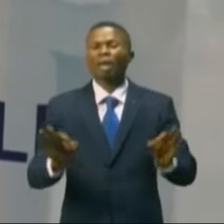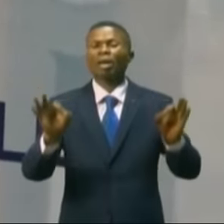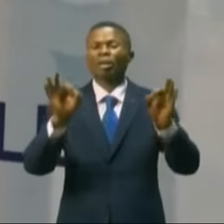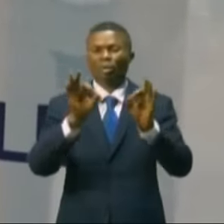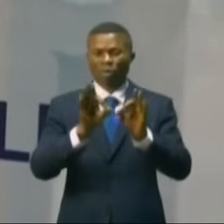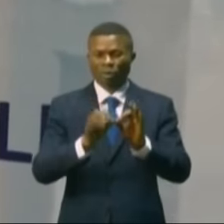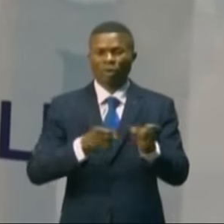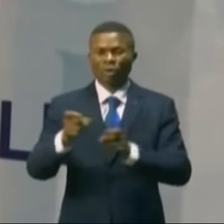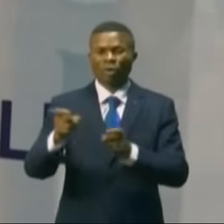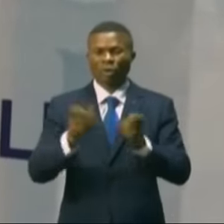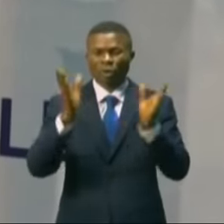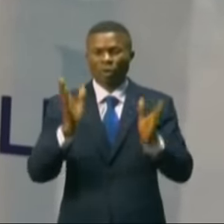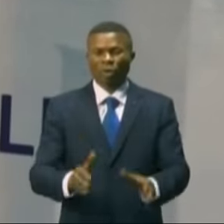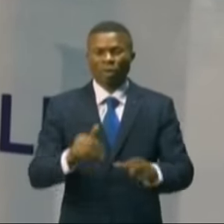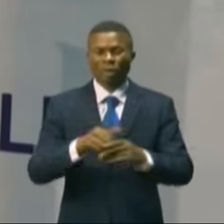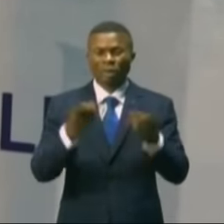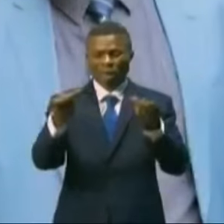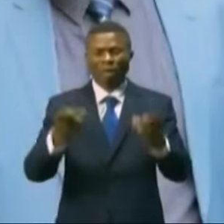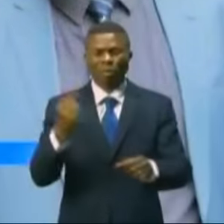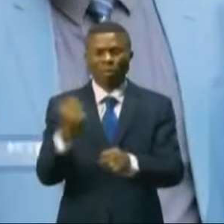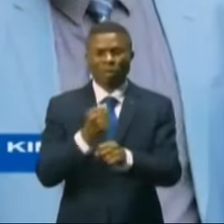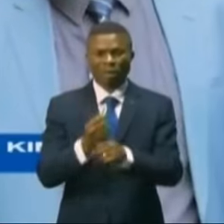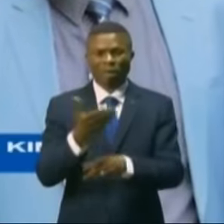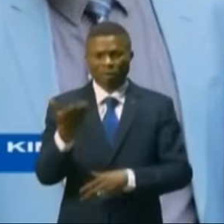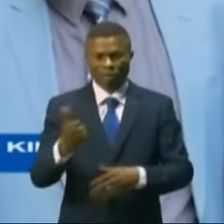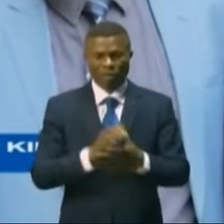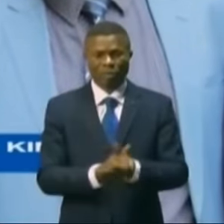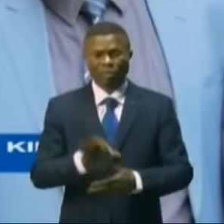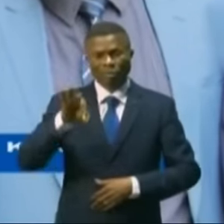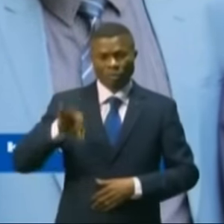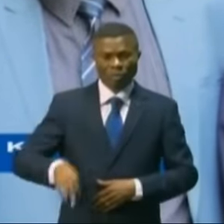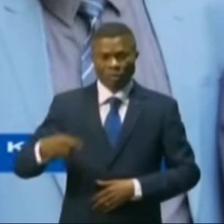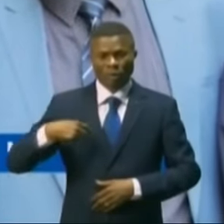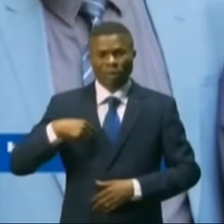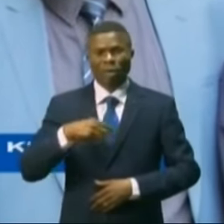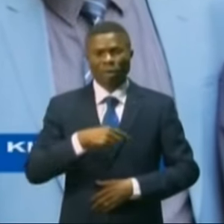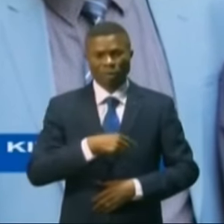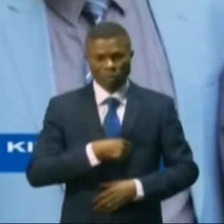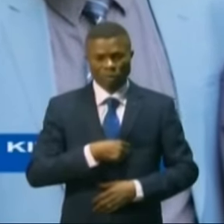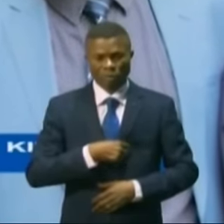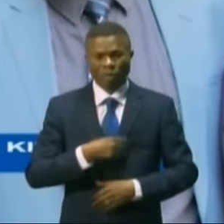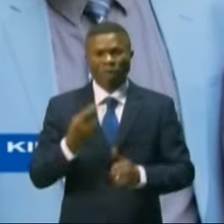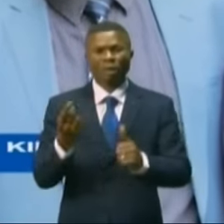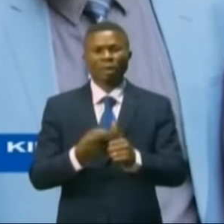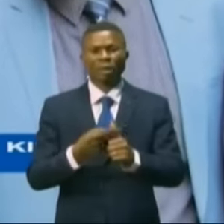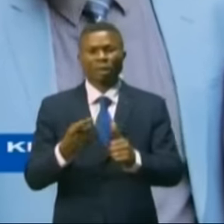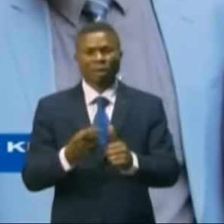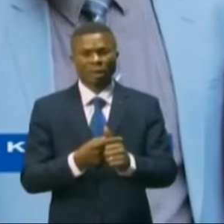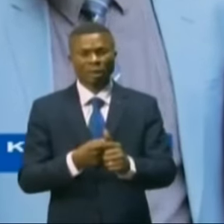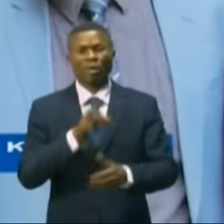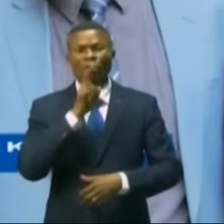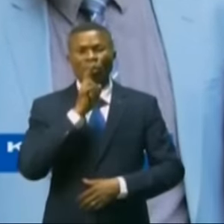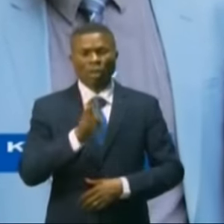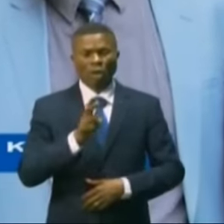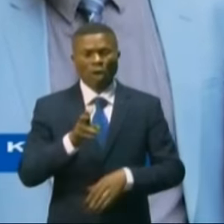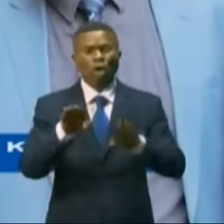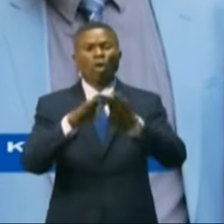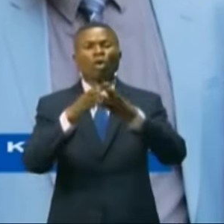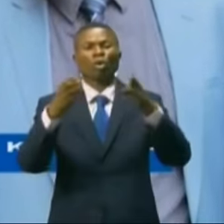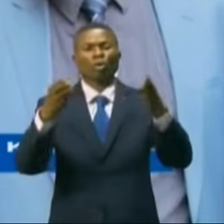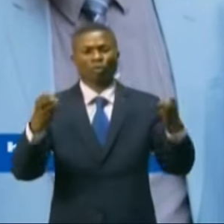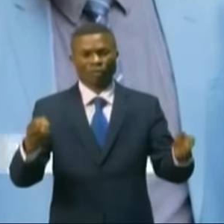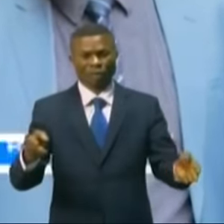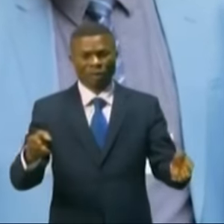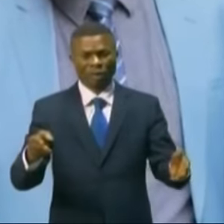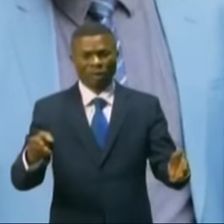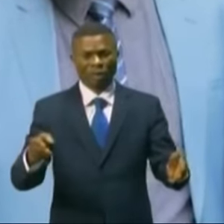d'un gestionnaire dans le monde des affaires. L'intérêt que nous avons est celui véritablement d'ouvrir